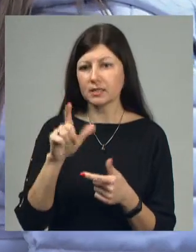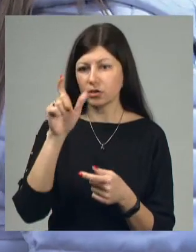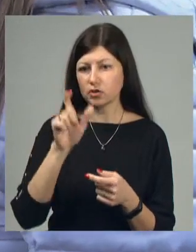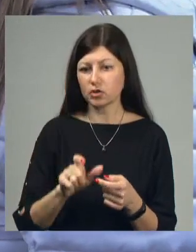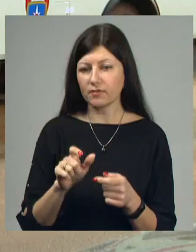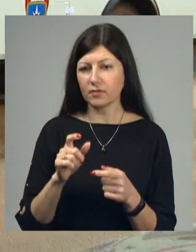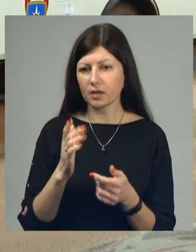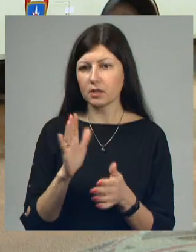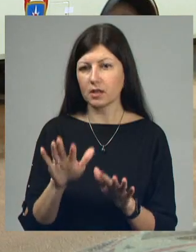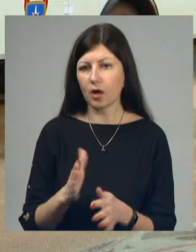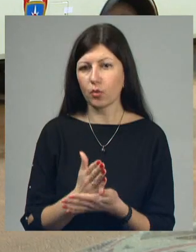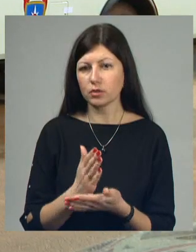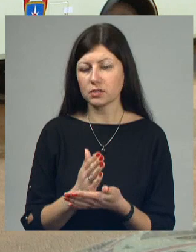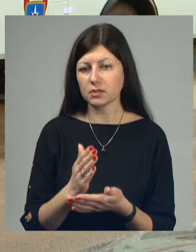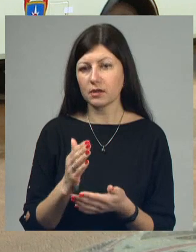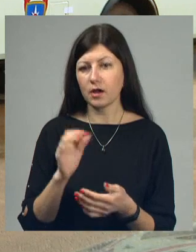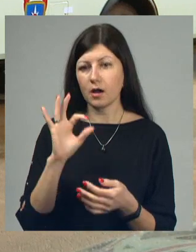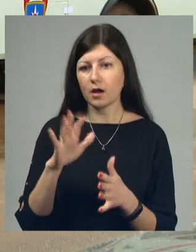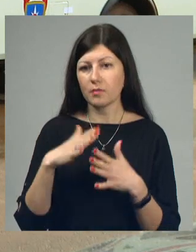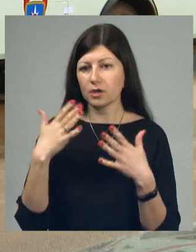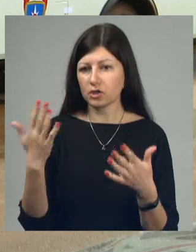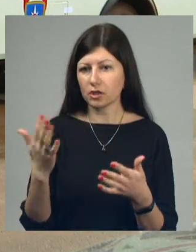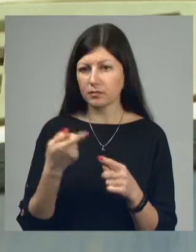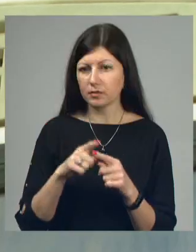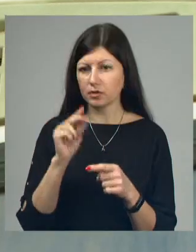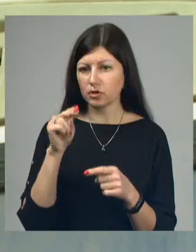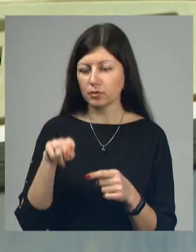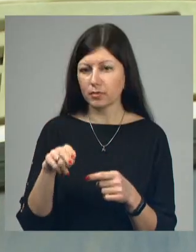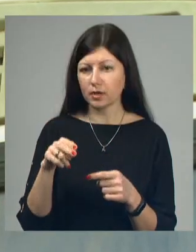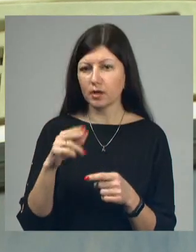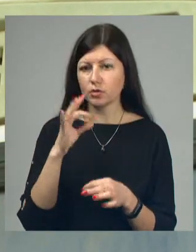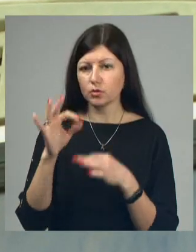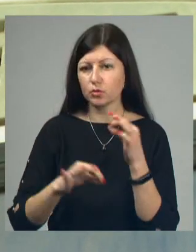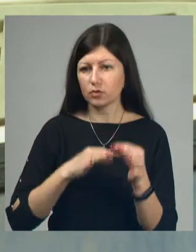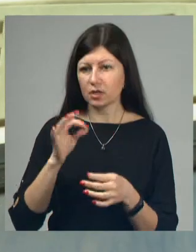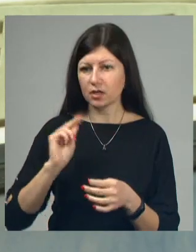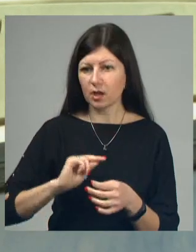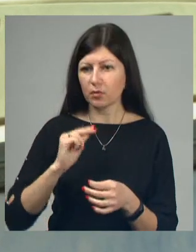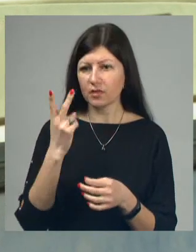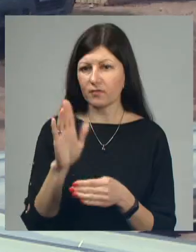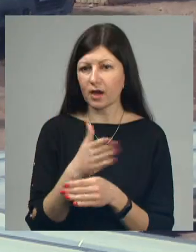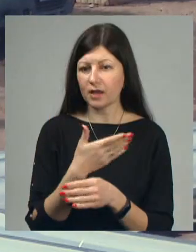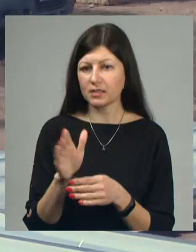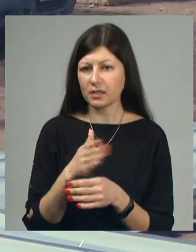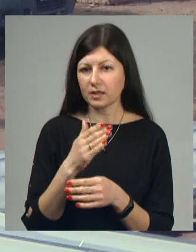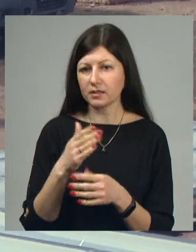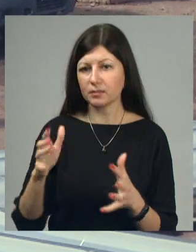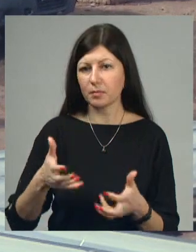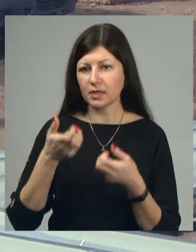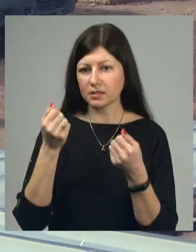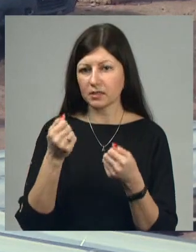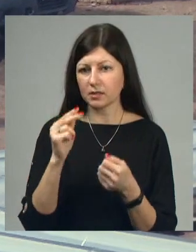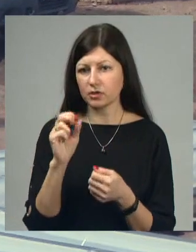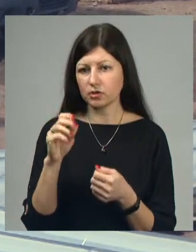времени находится. О масштабе ЧП. В шахте ГОКа почти сутки работали два отделения военизированной горно-спасательной